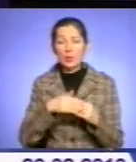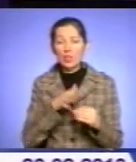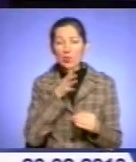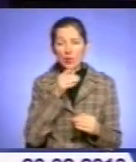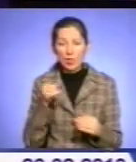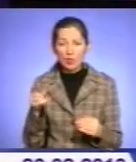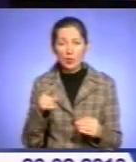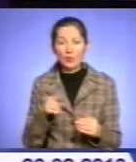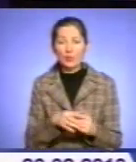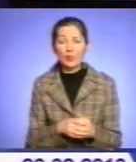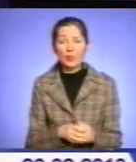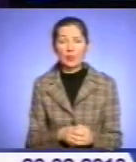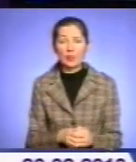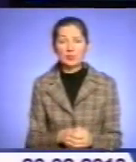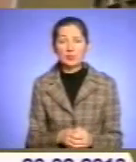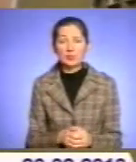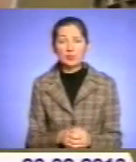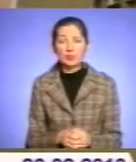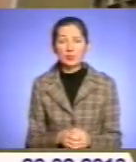часом у наступному сюжеті.